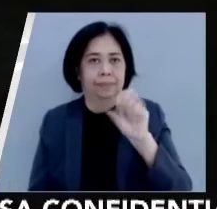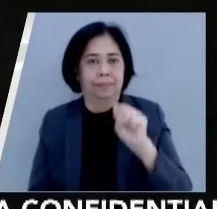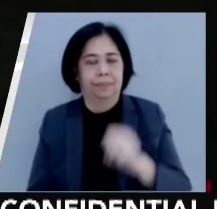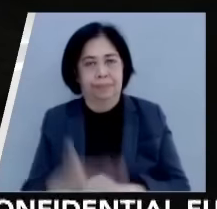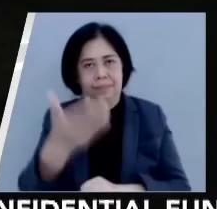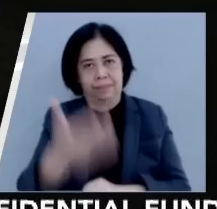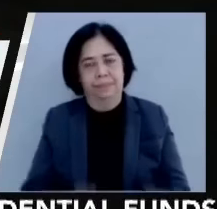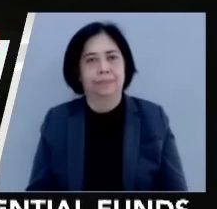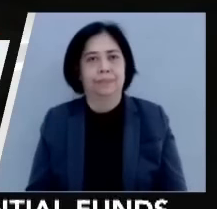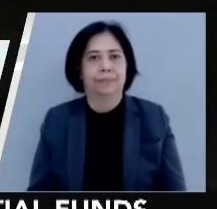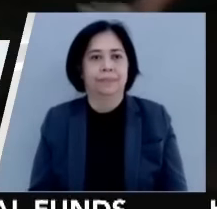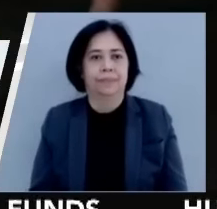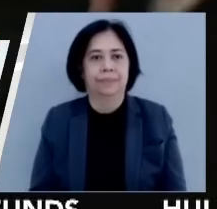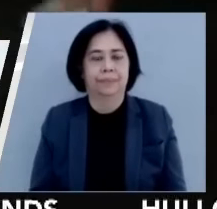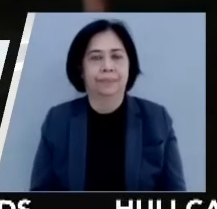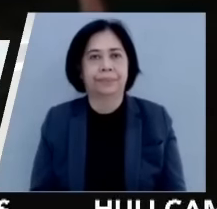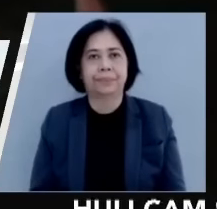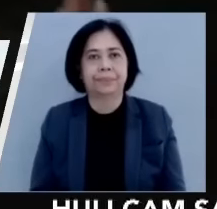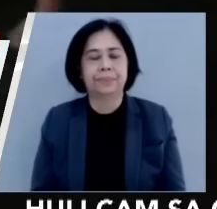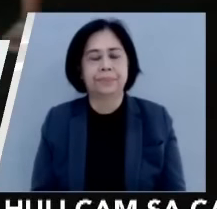James?